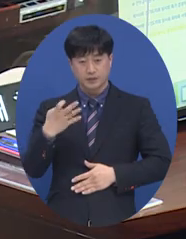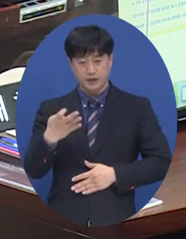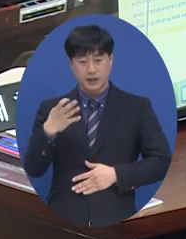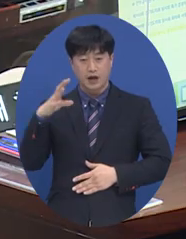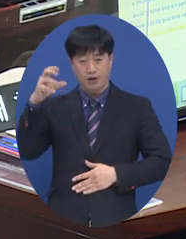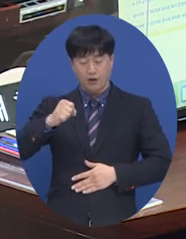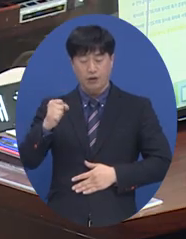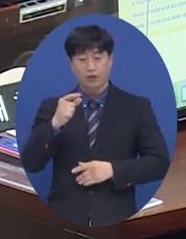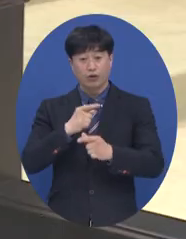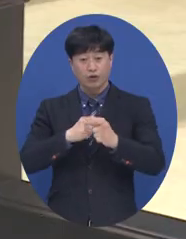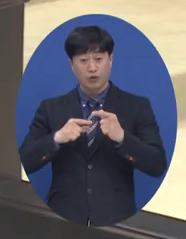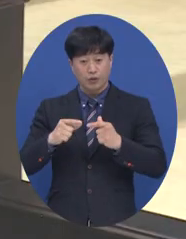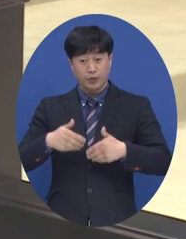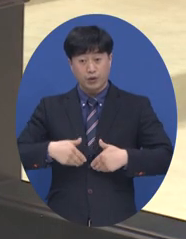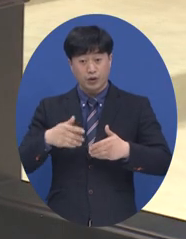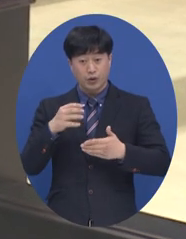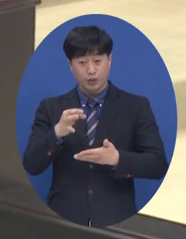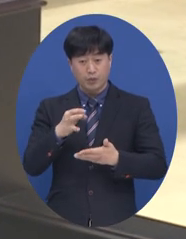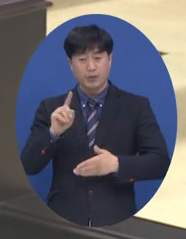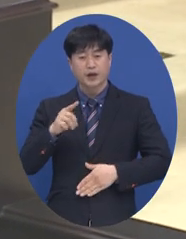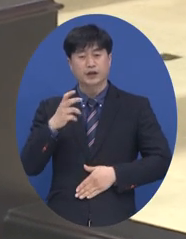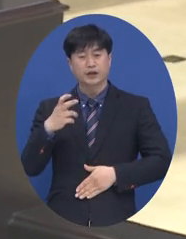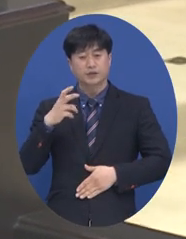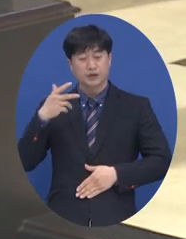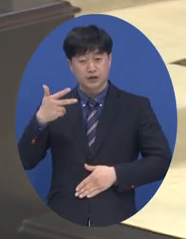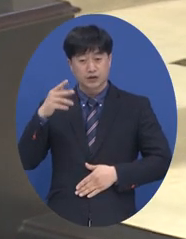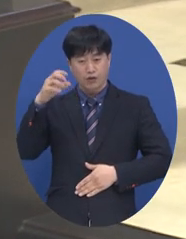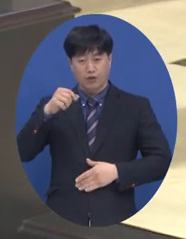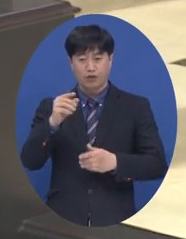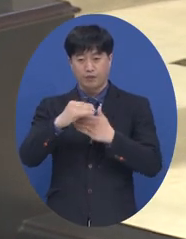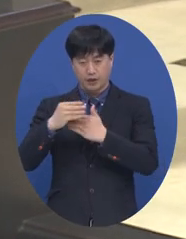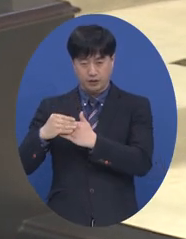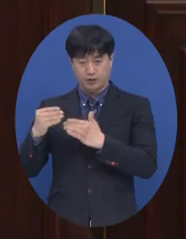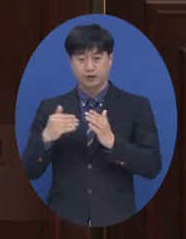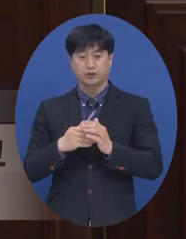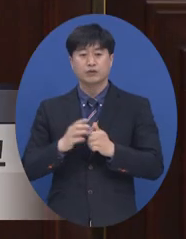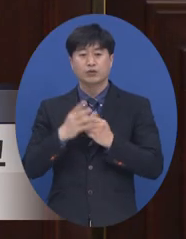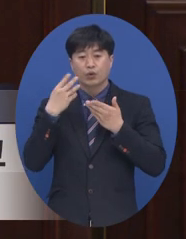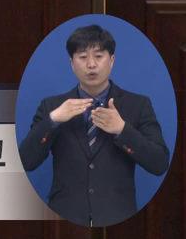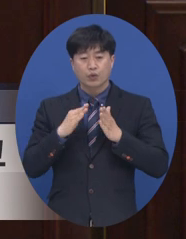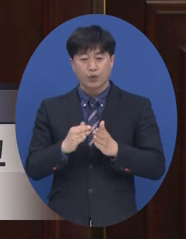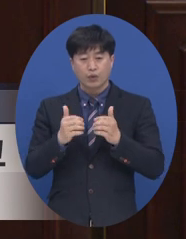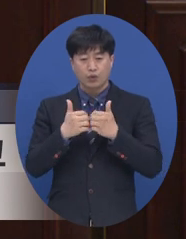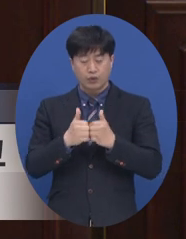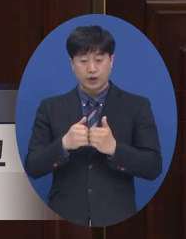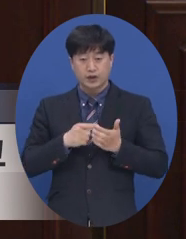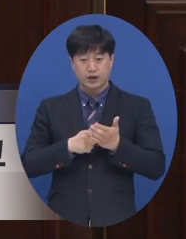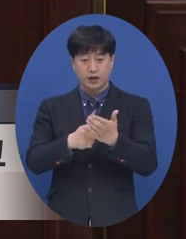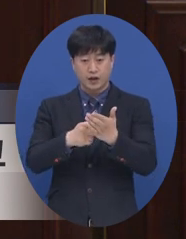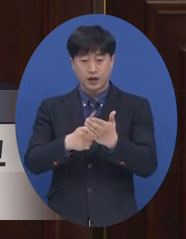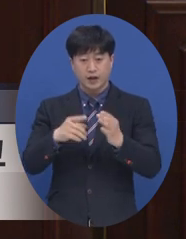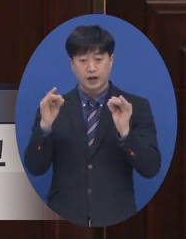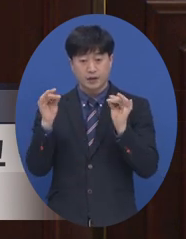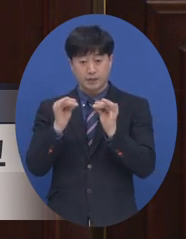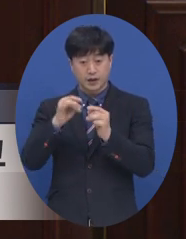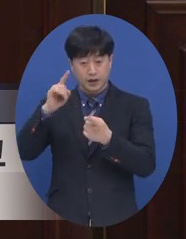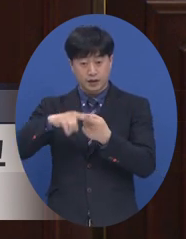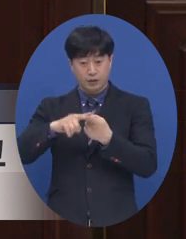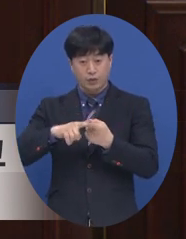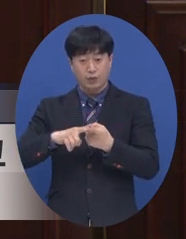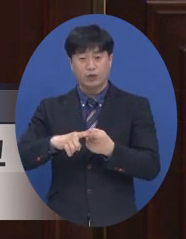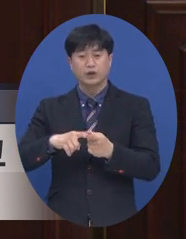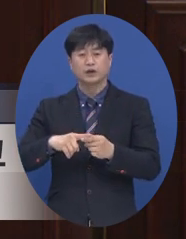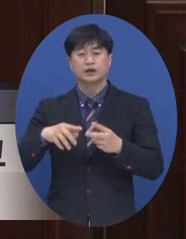3,514억 원과 부대경비 121억 원을 반영했습니다. 경기도는 도의회의 제안에